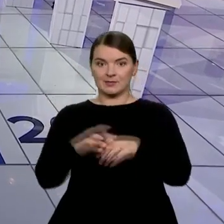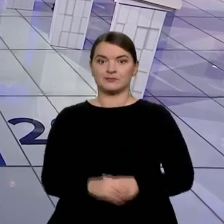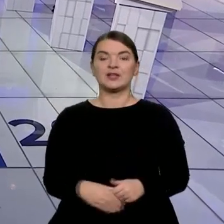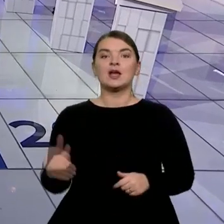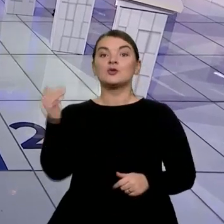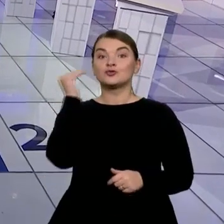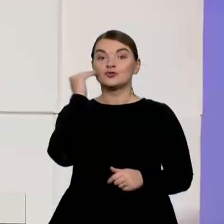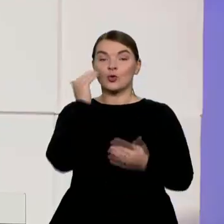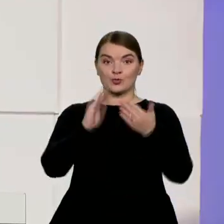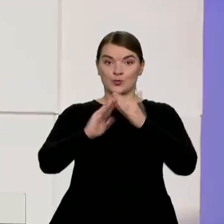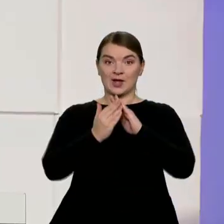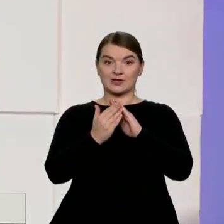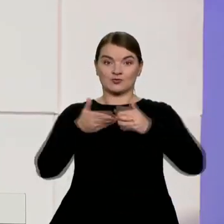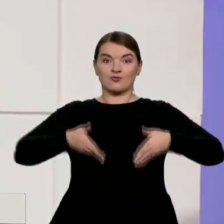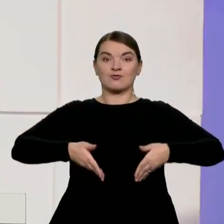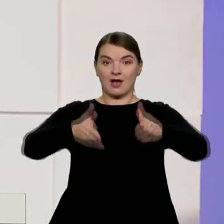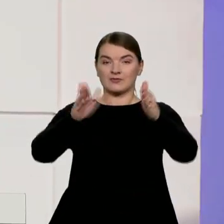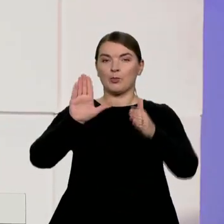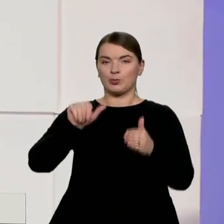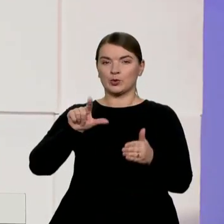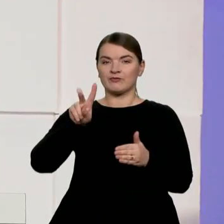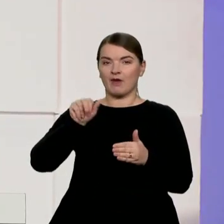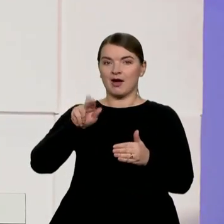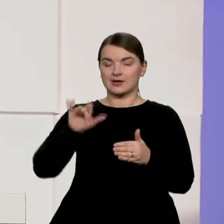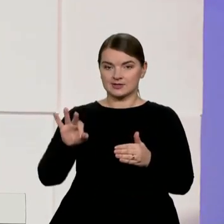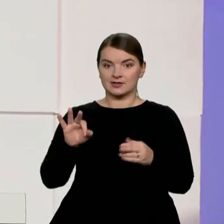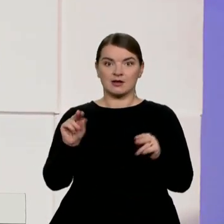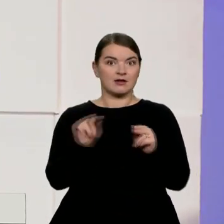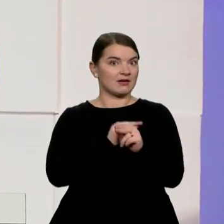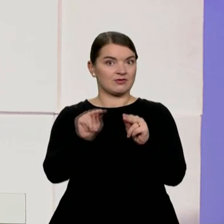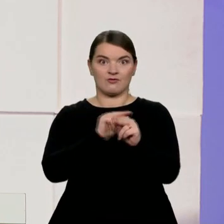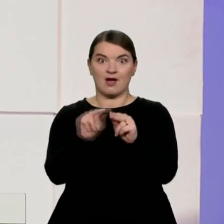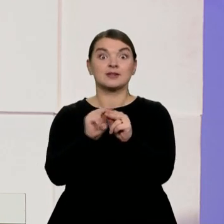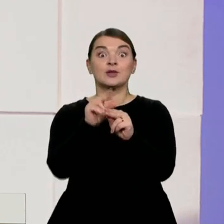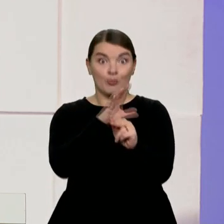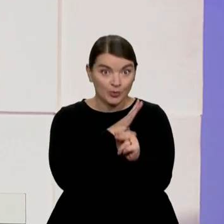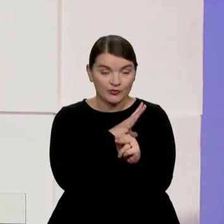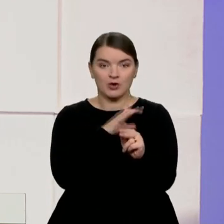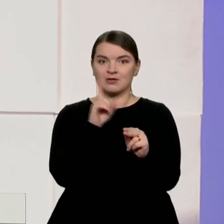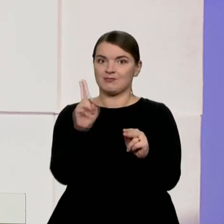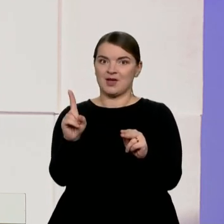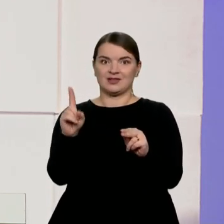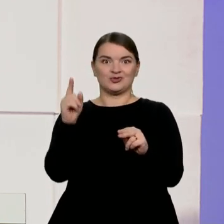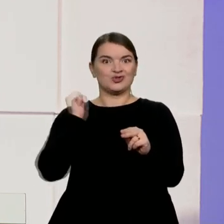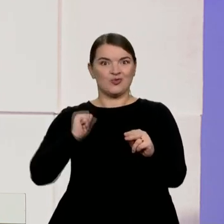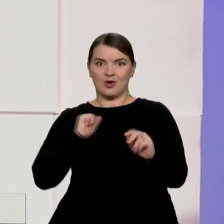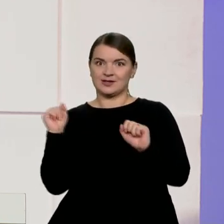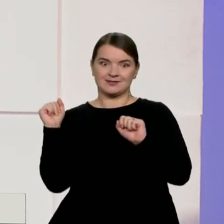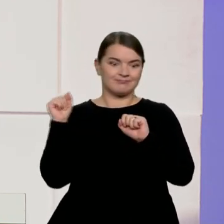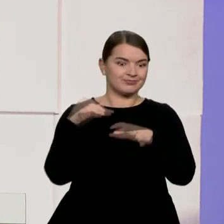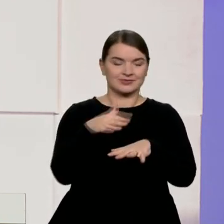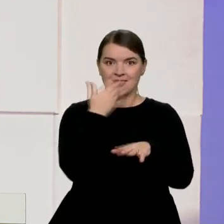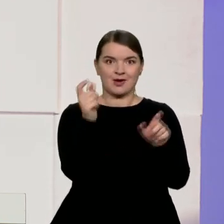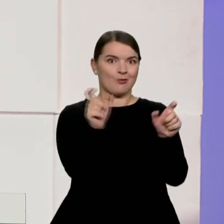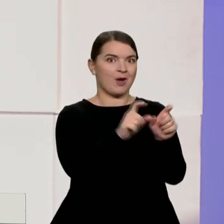kuris nepaisant renovacijos, nebėra toks patrauklus nei verslui, nei gyventojams. Dalis parduotuvių